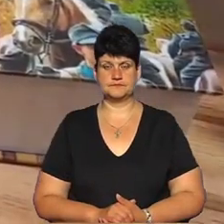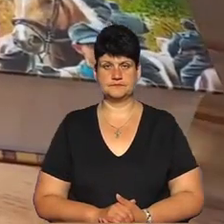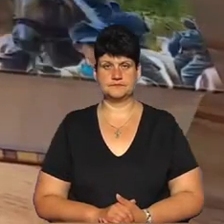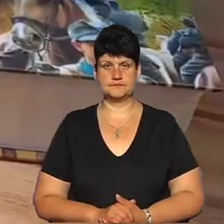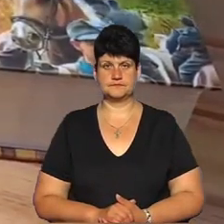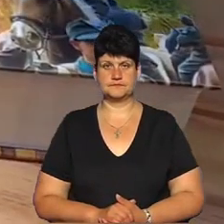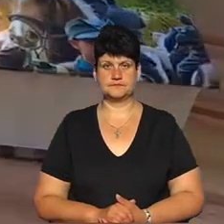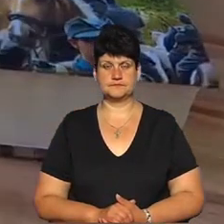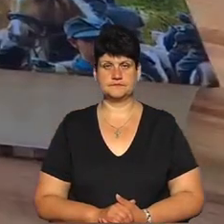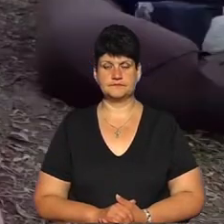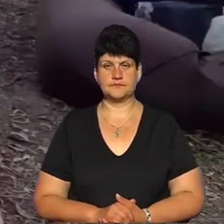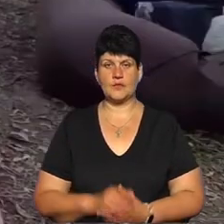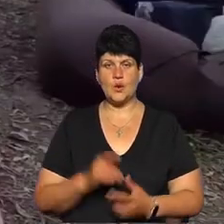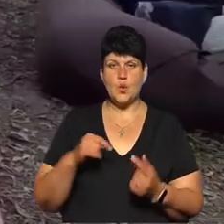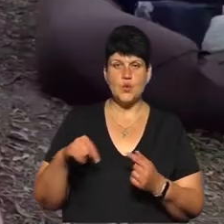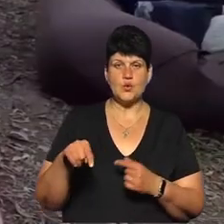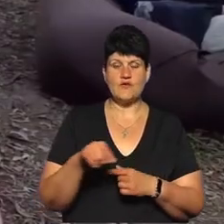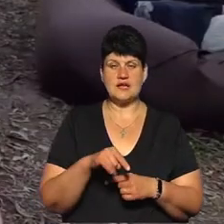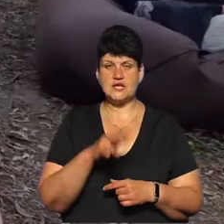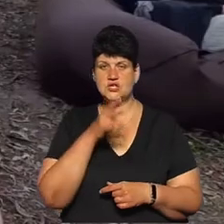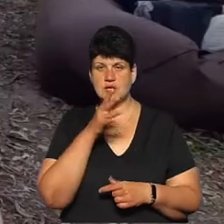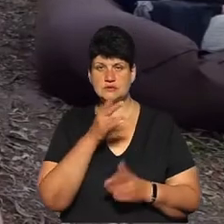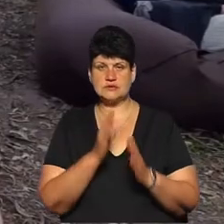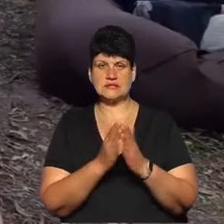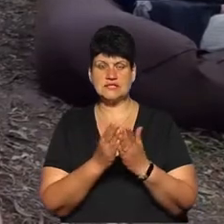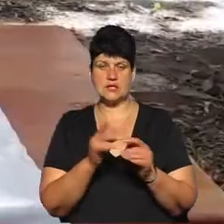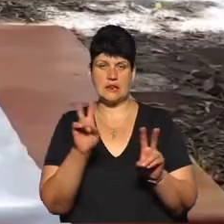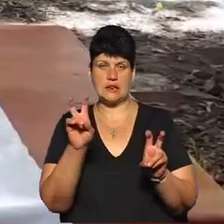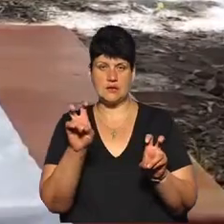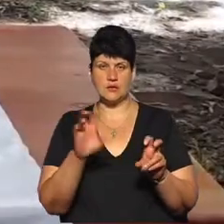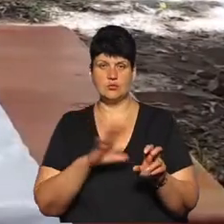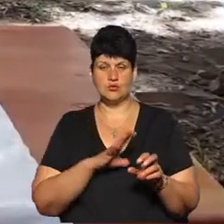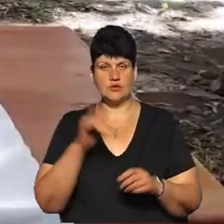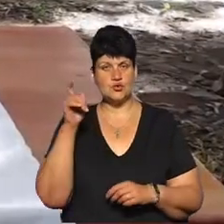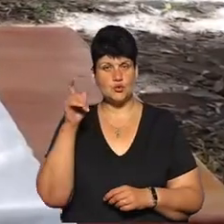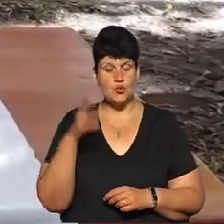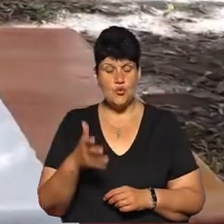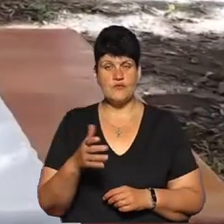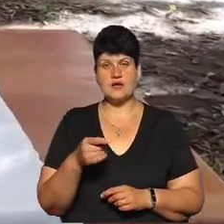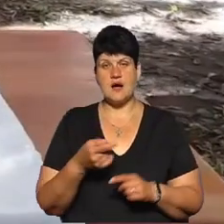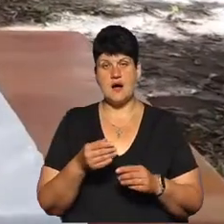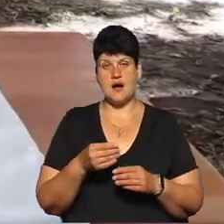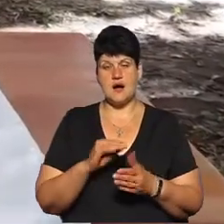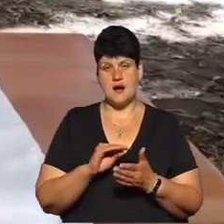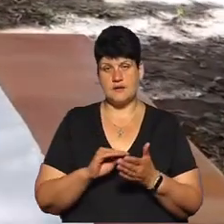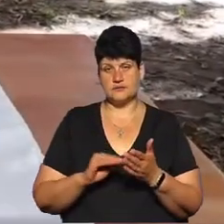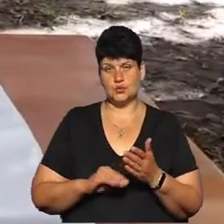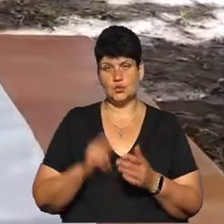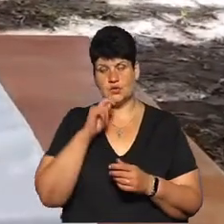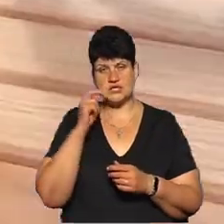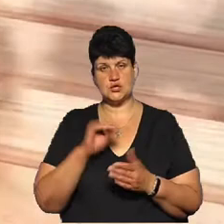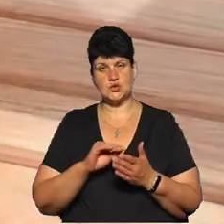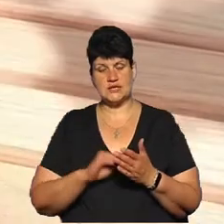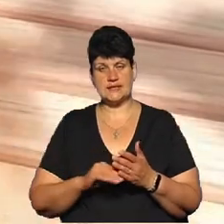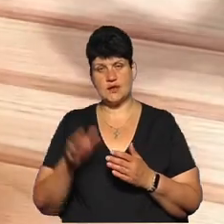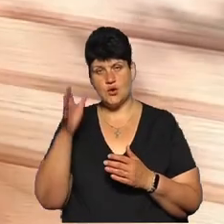У круговерті часу презентація книжки під такою назвою відбулася у Чорткові. Автор видання – український журналіст, науковець, письменник Петро